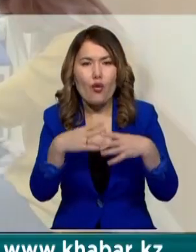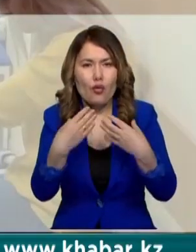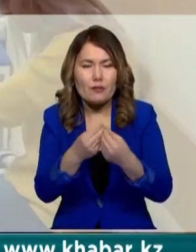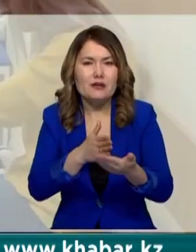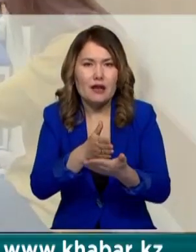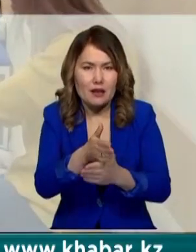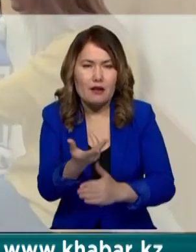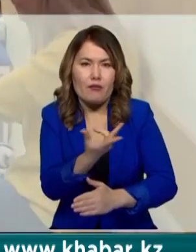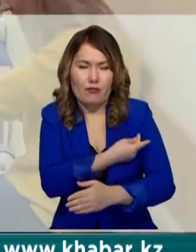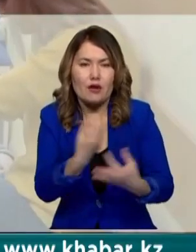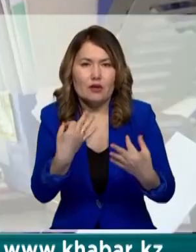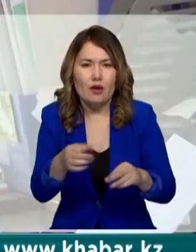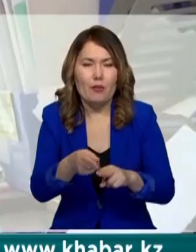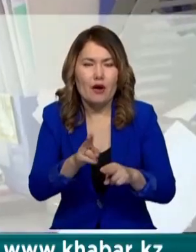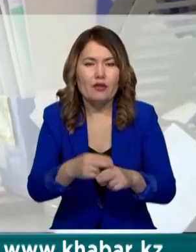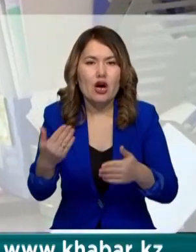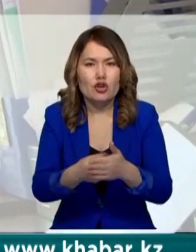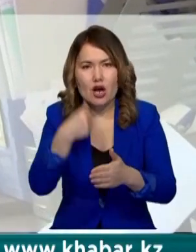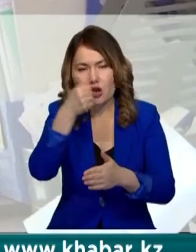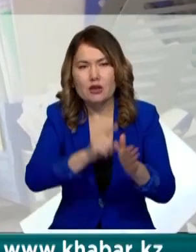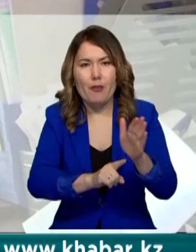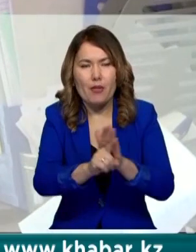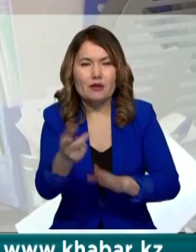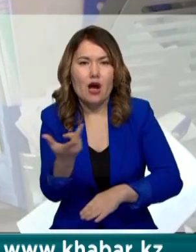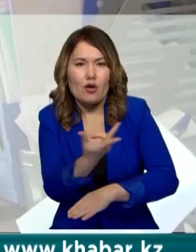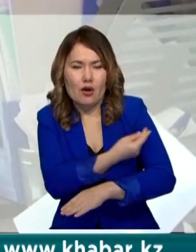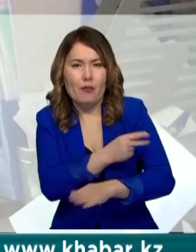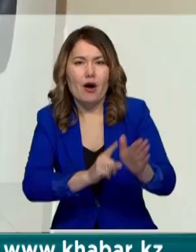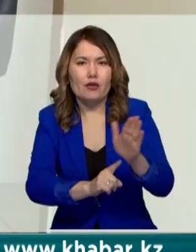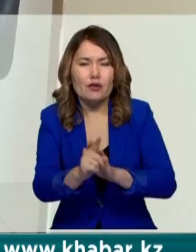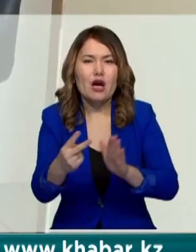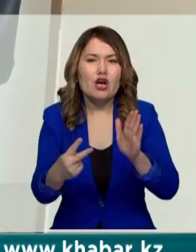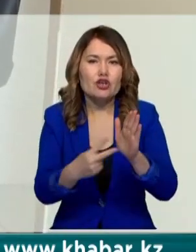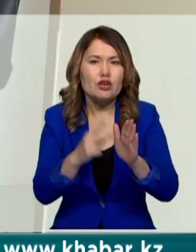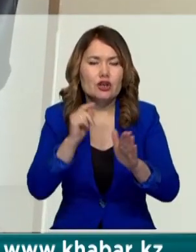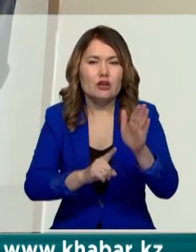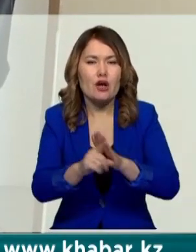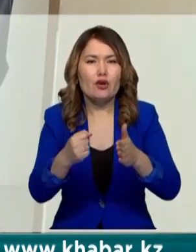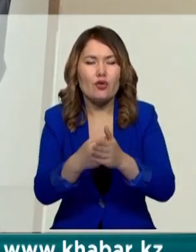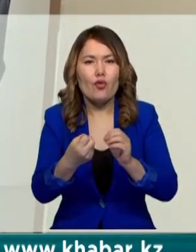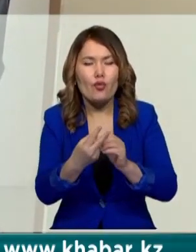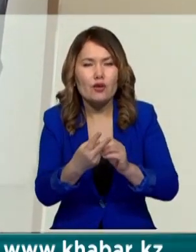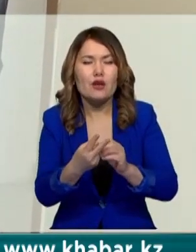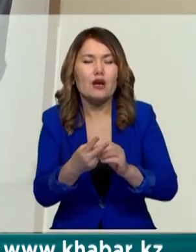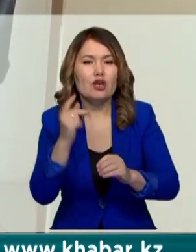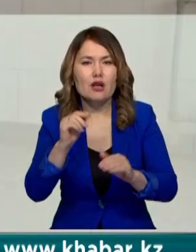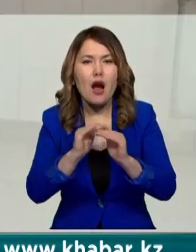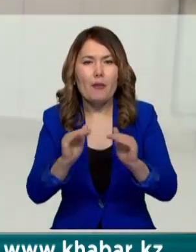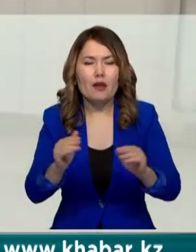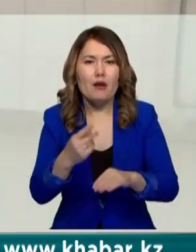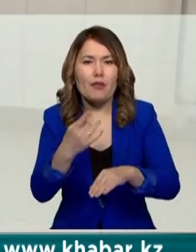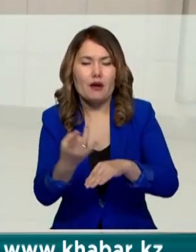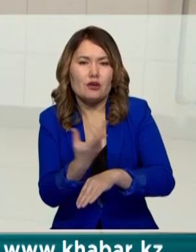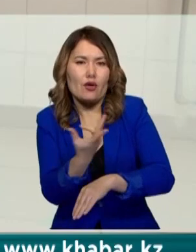алдын алу үшін жаңа жылдан бері түрлі вакциналарды жаппай ектіріп жатыр. 7 мен 12 жас аралығындағы балалар өмірінде алғаш рет екпе